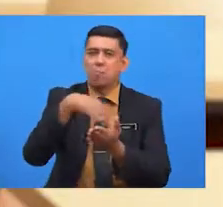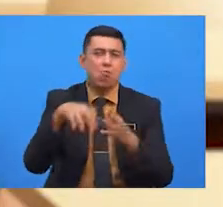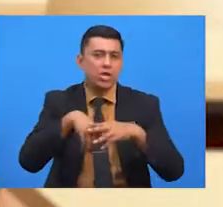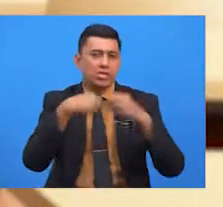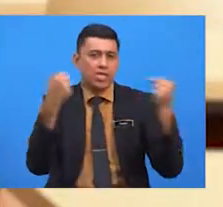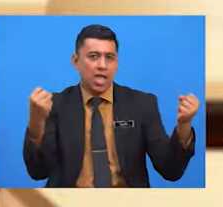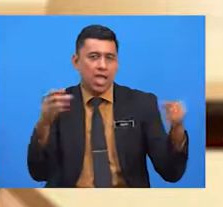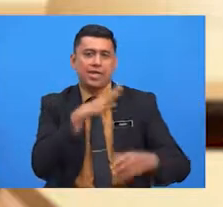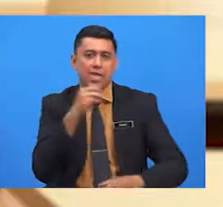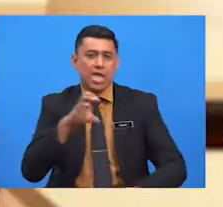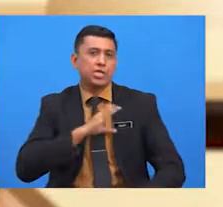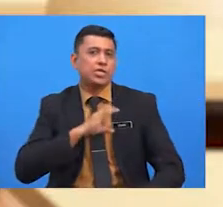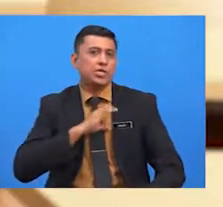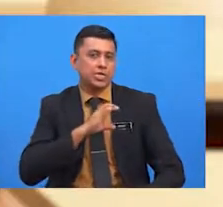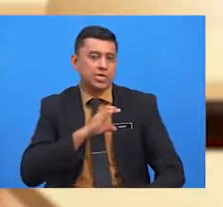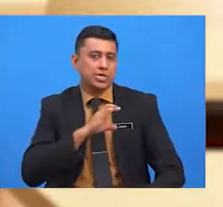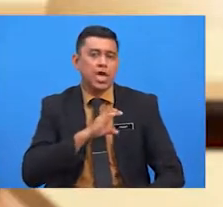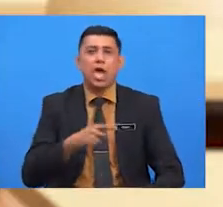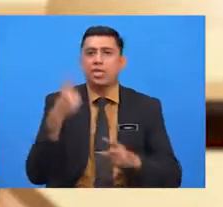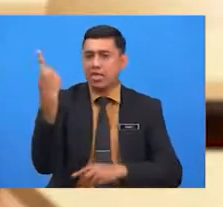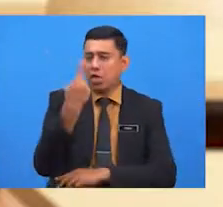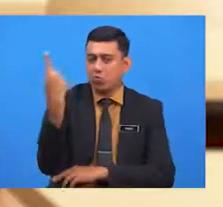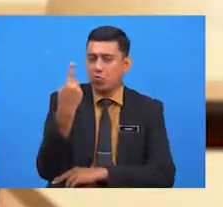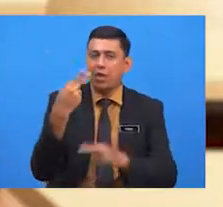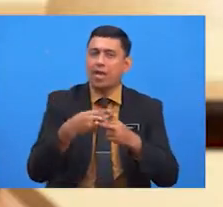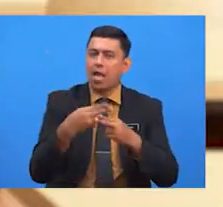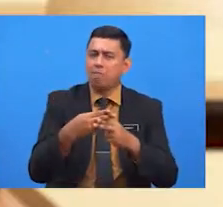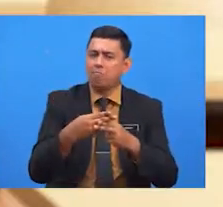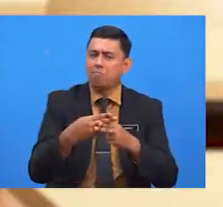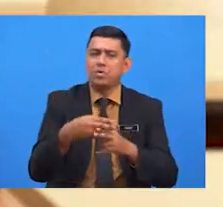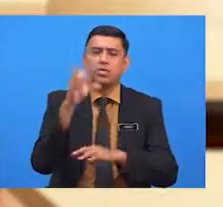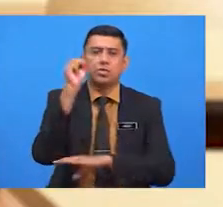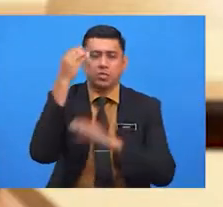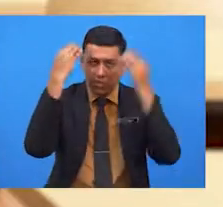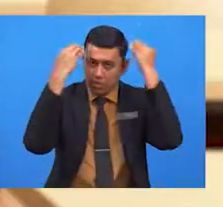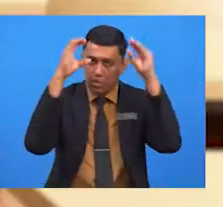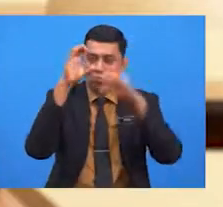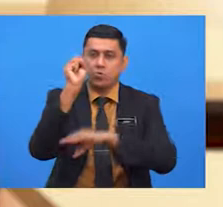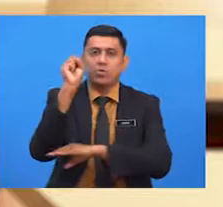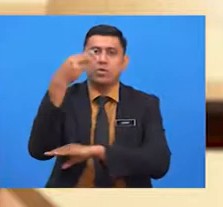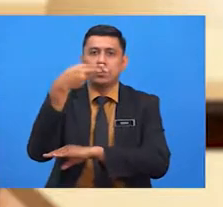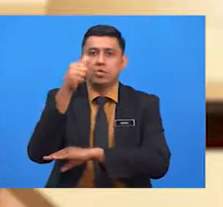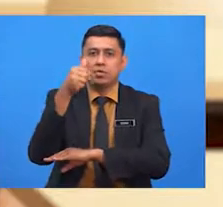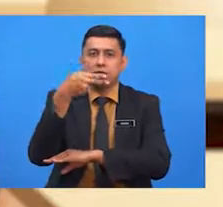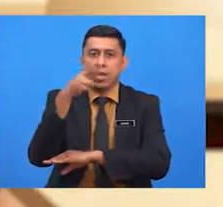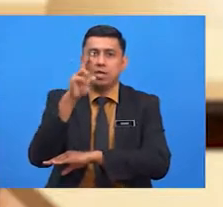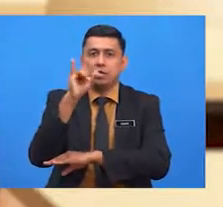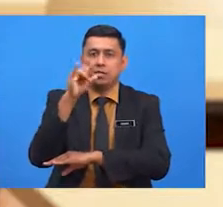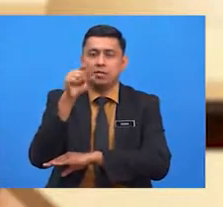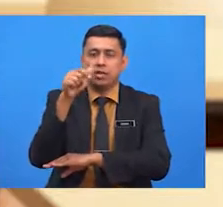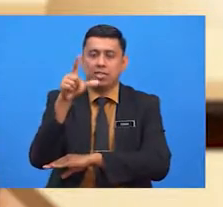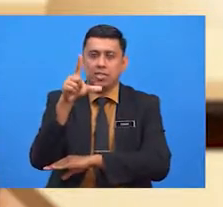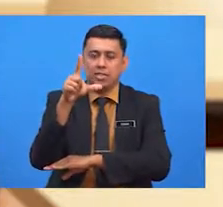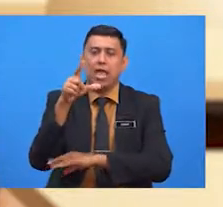sihat dan ceria selalu. Nama cikgu, Cikgu Muhammad Syahrizal bin Abdul Razib, mengajar di